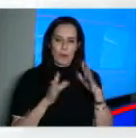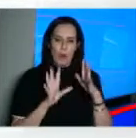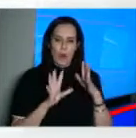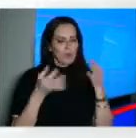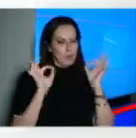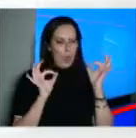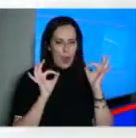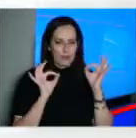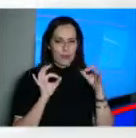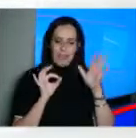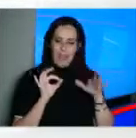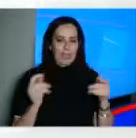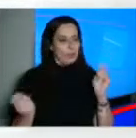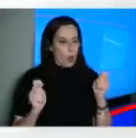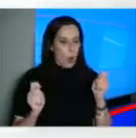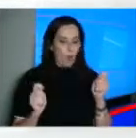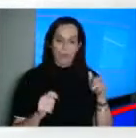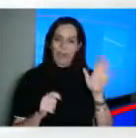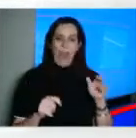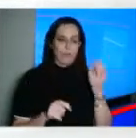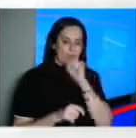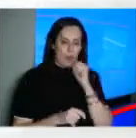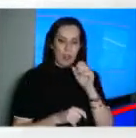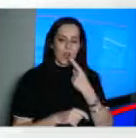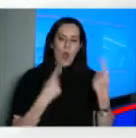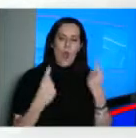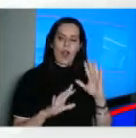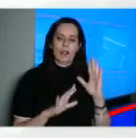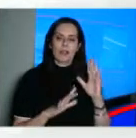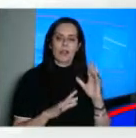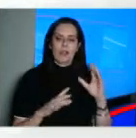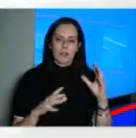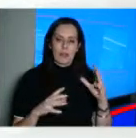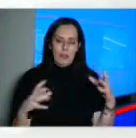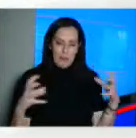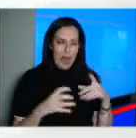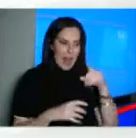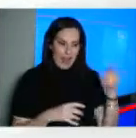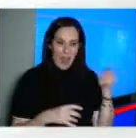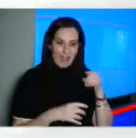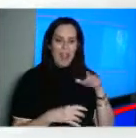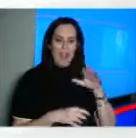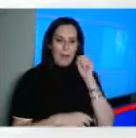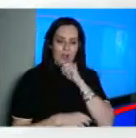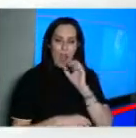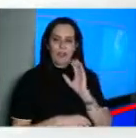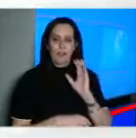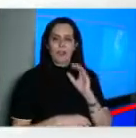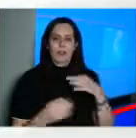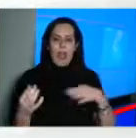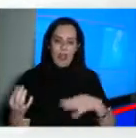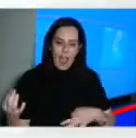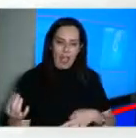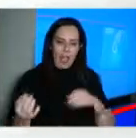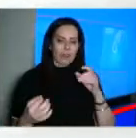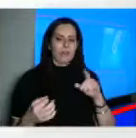מאוד מיוחד, גם עם ריקוד, גם עם שירה. כל אחד מבני מההרכב, הוא גם שר, זאת אומרת, הנגן עוד